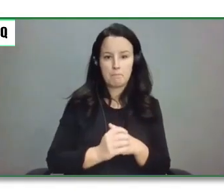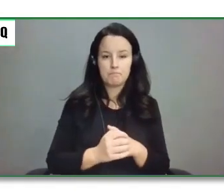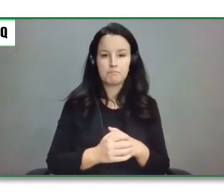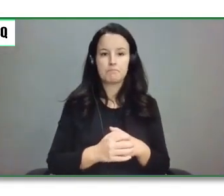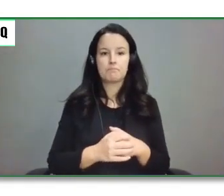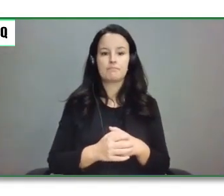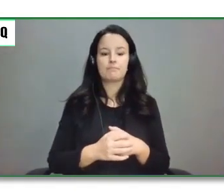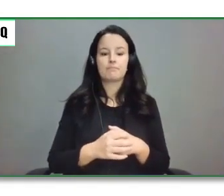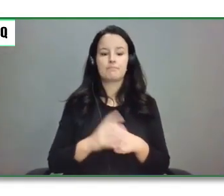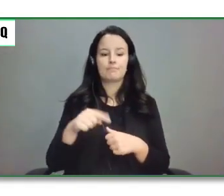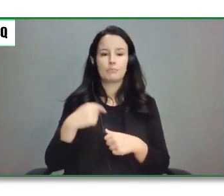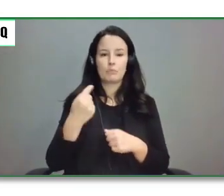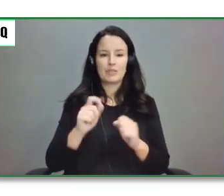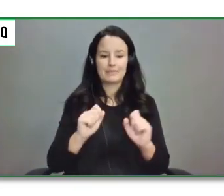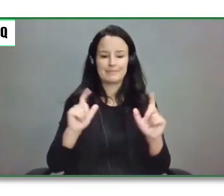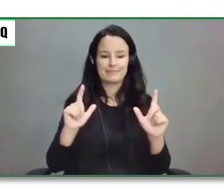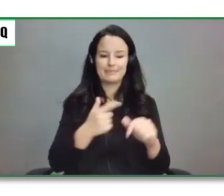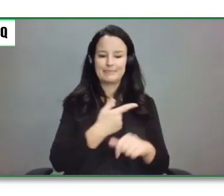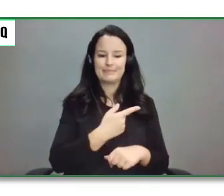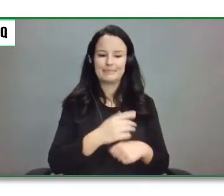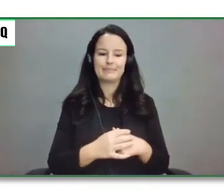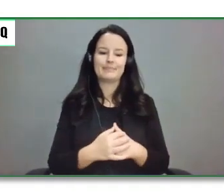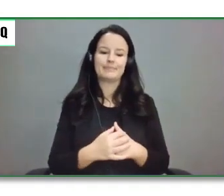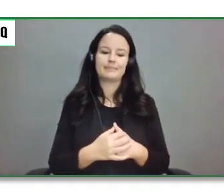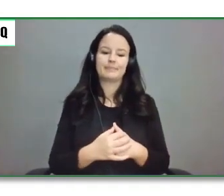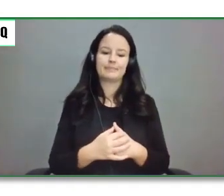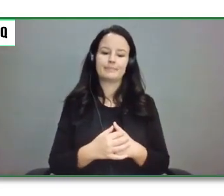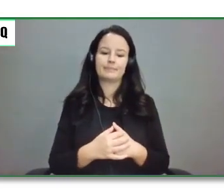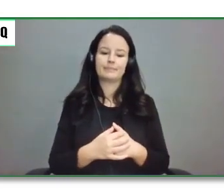Prochaine diapo. Voilà.